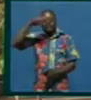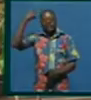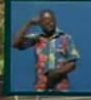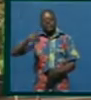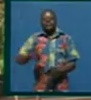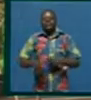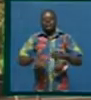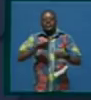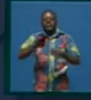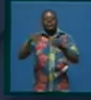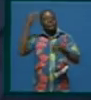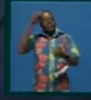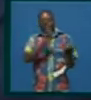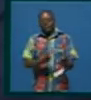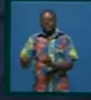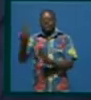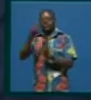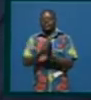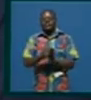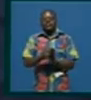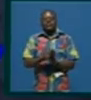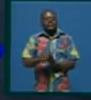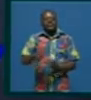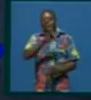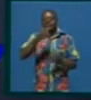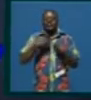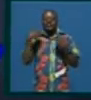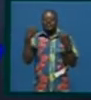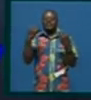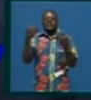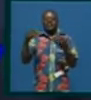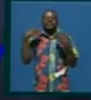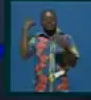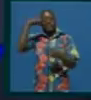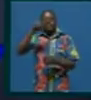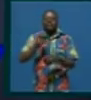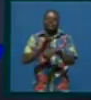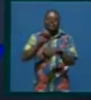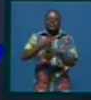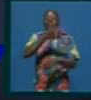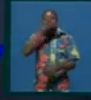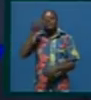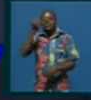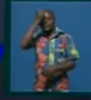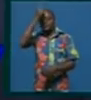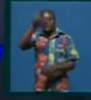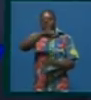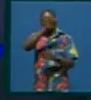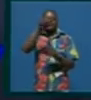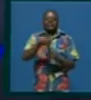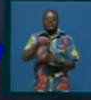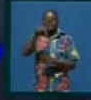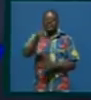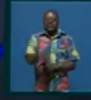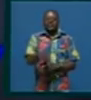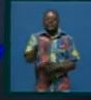de ces organisations. J'ai beaucoup apprécié le dialogue, les conseils pour mieux comprendre la situation